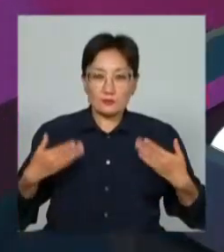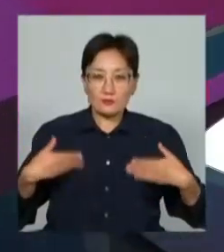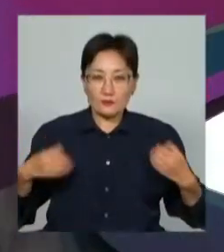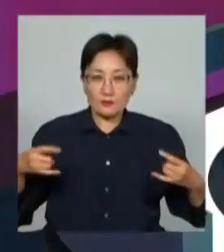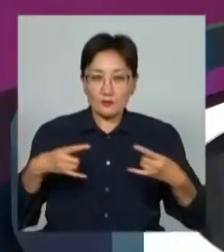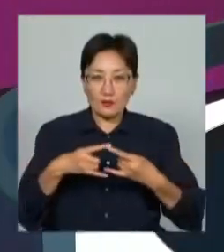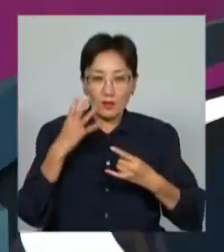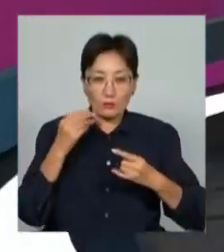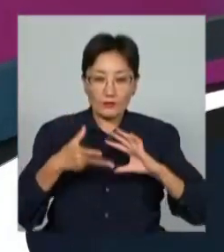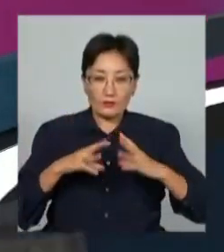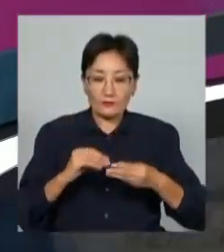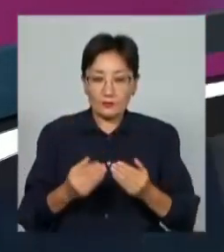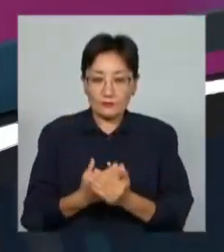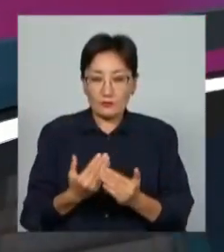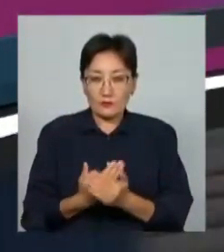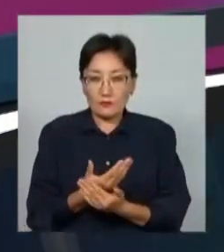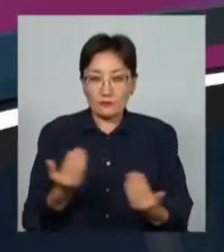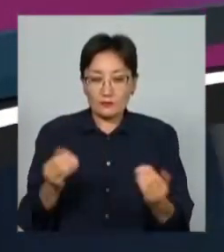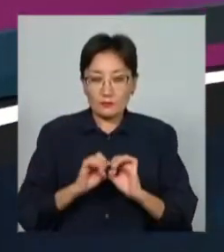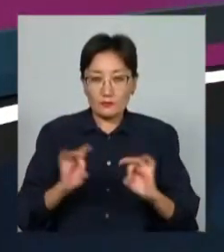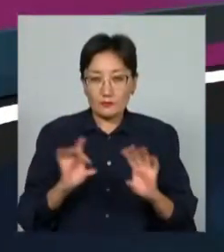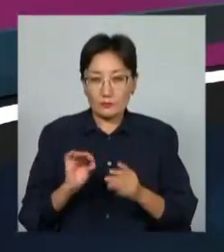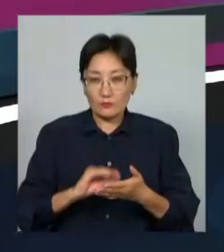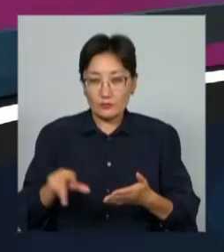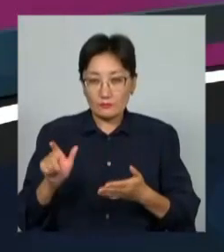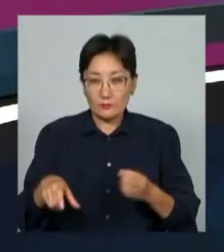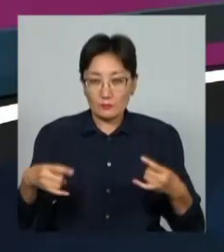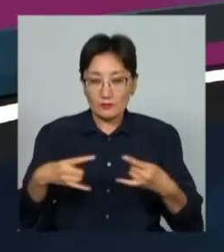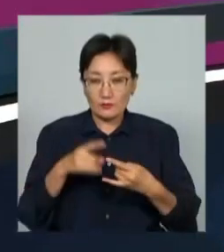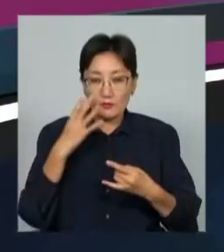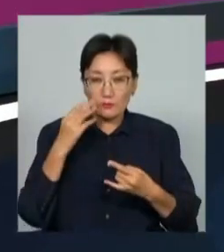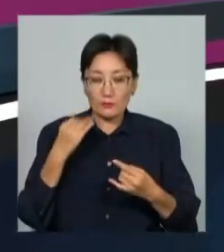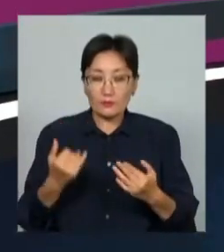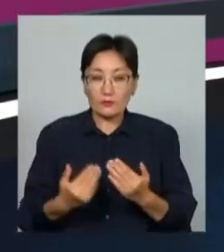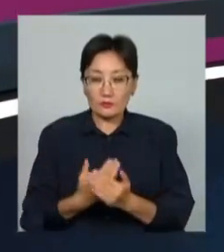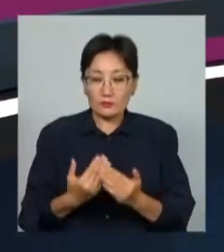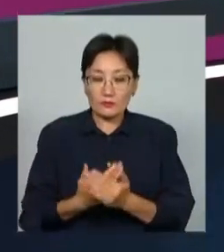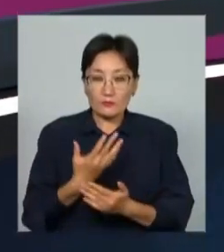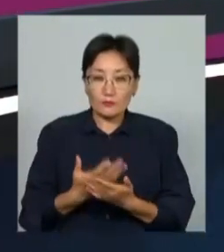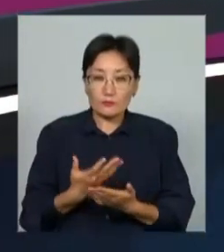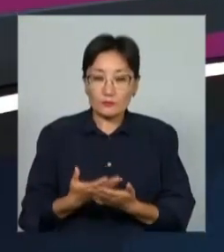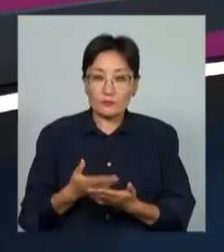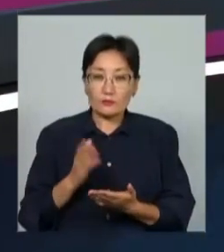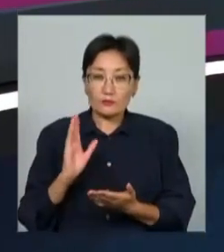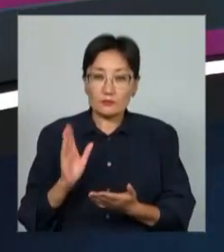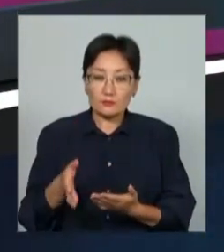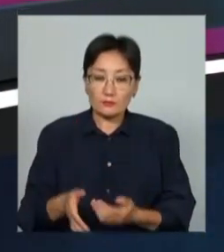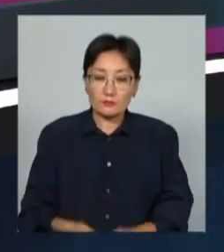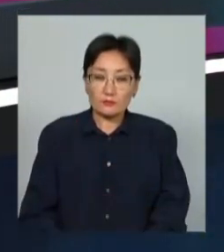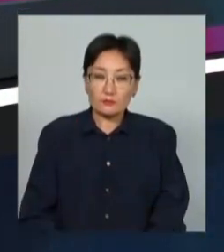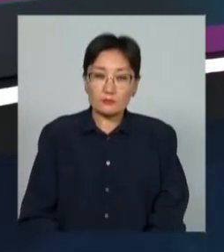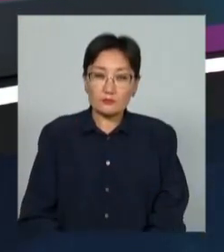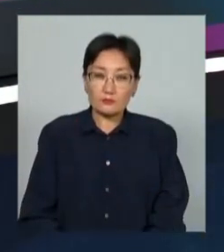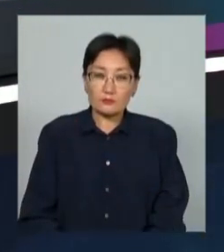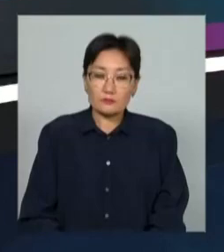Здравствуйте! В эфире телеканала «Алматы». Итоговый выпуск новостей в студии Дина Жанабекова и моя коллега Булбул Калнур-Кызы. А сейчас коротко о главном